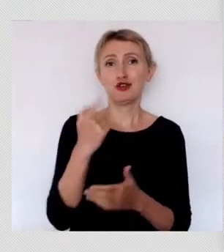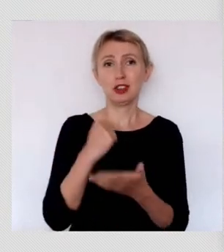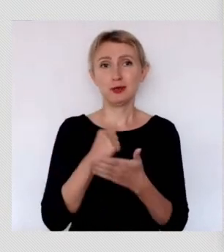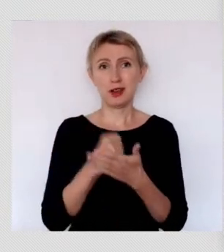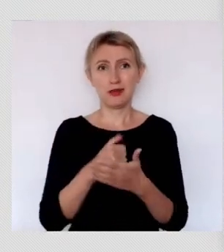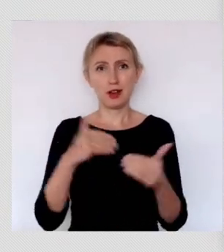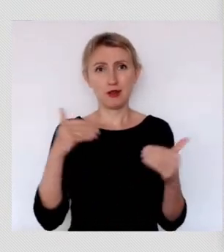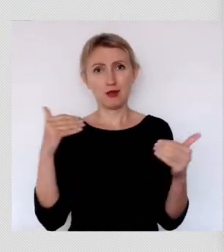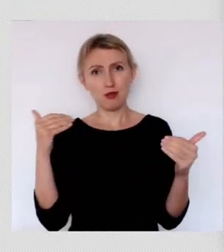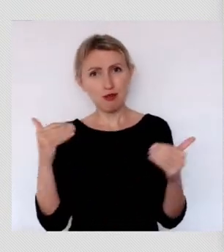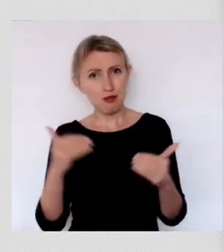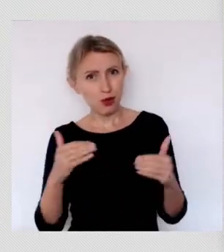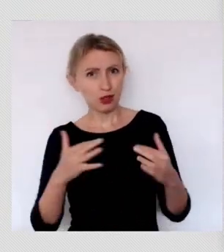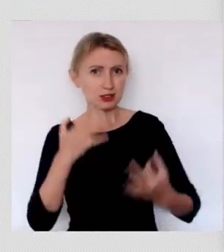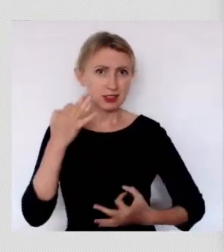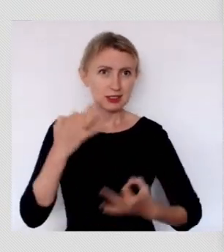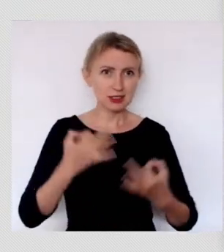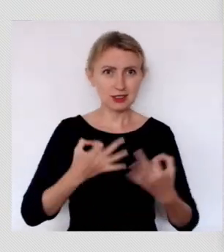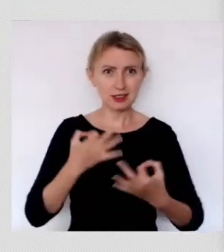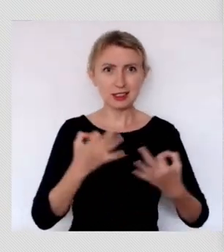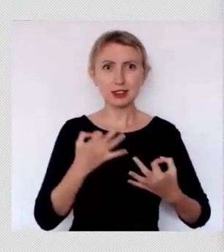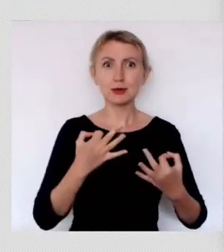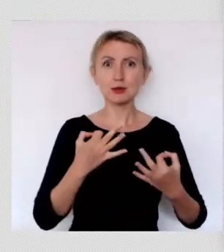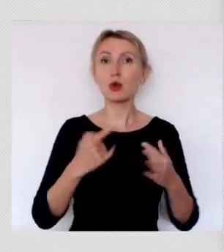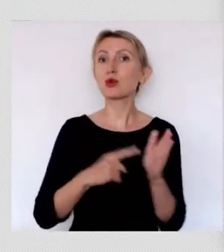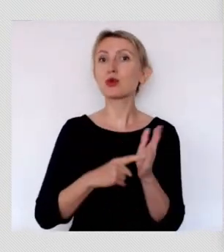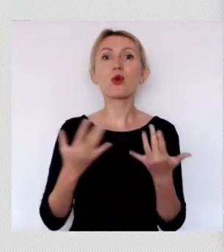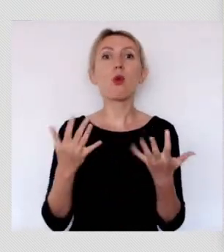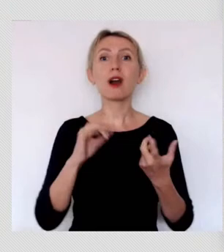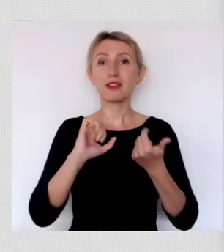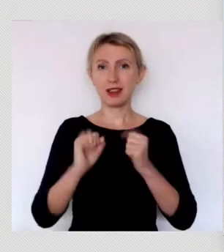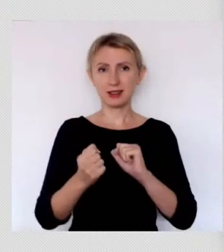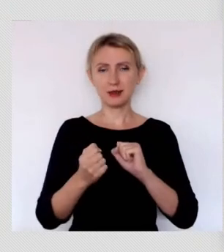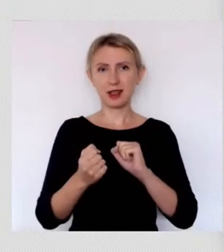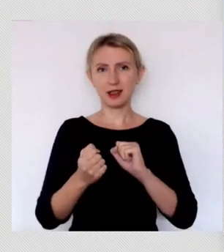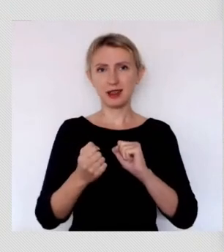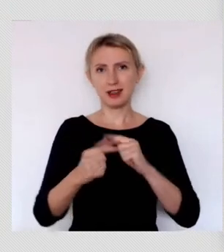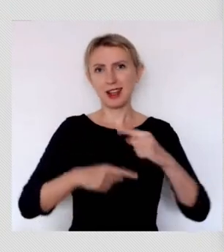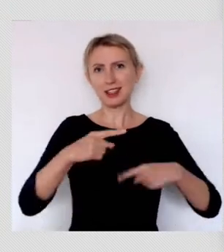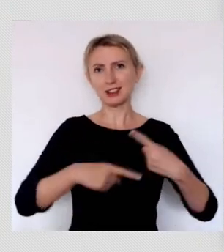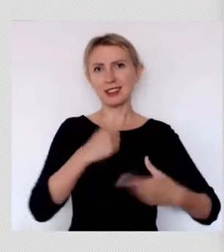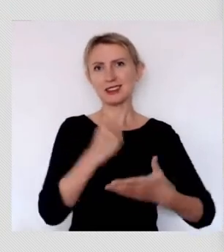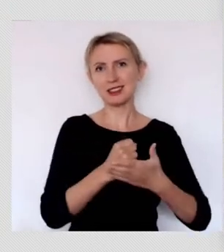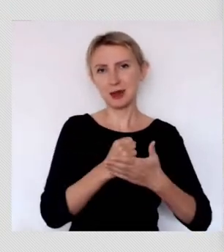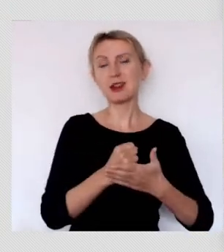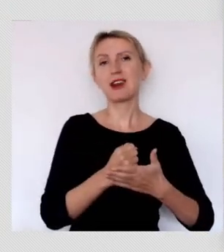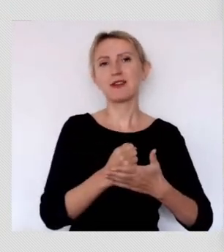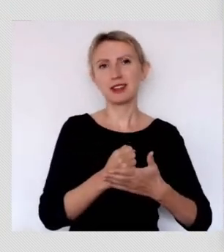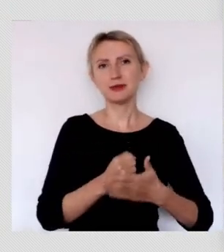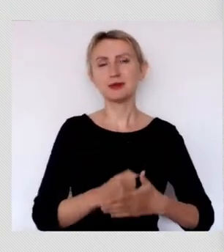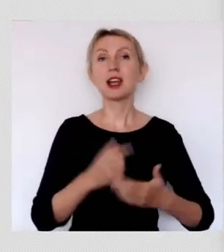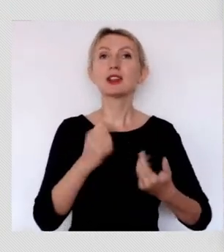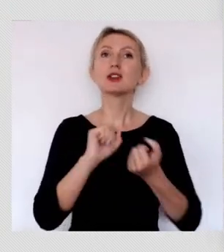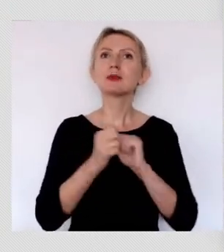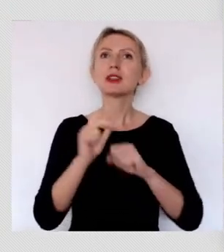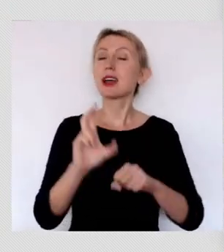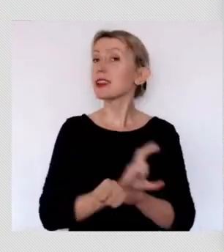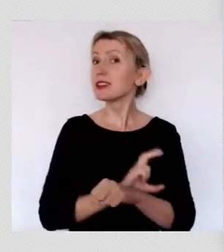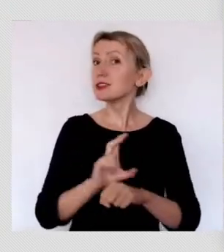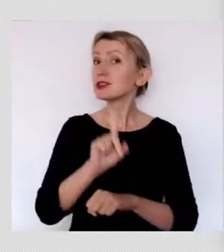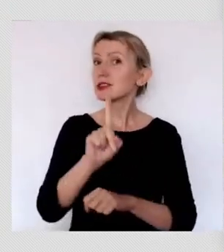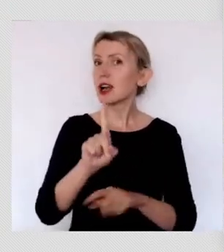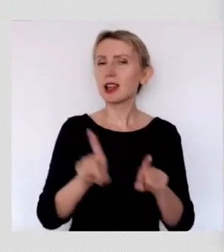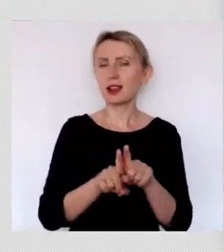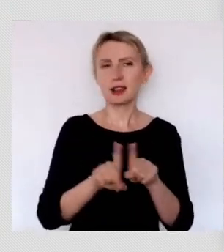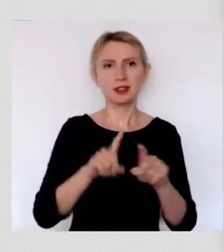było gdzieś się zastanowić, prawda? Bo to są stosunkowo łatwe zmiany legislacyjne, no i transparentność jako zmiana techniczna, ale oczywiście też z